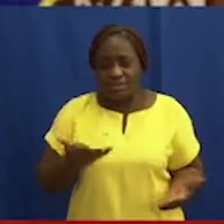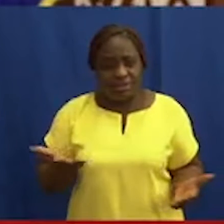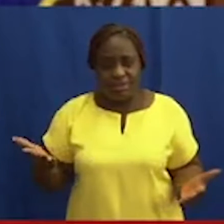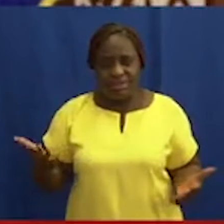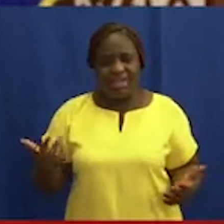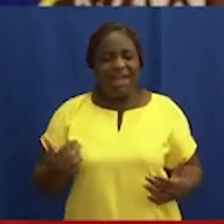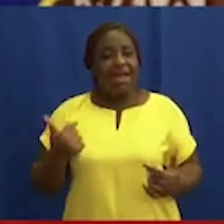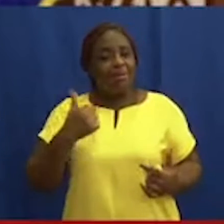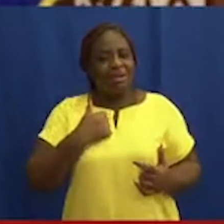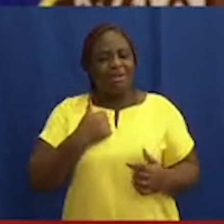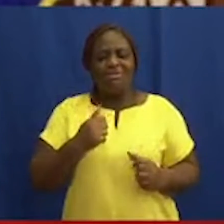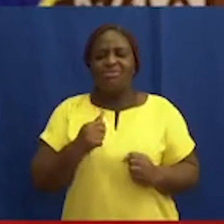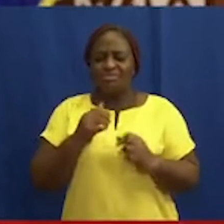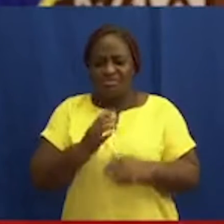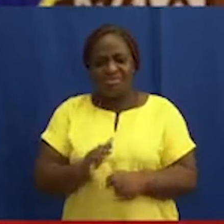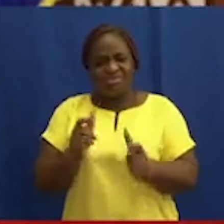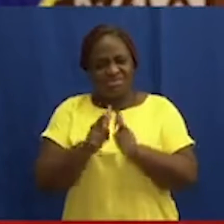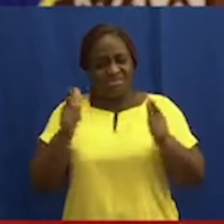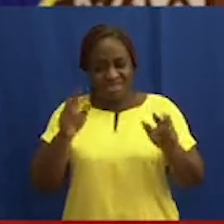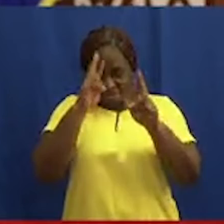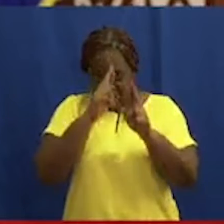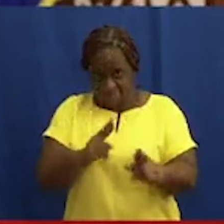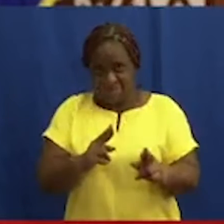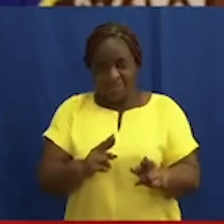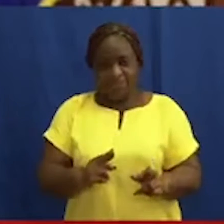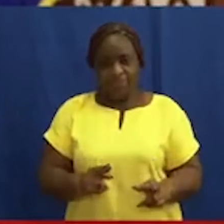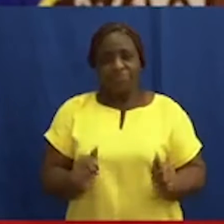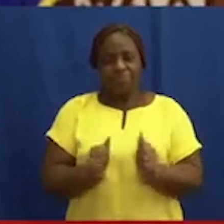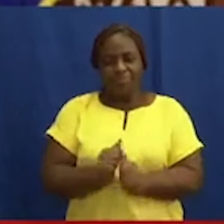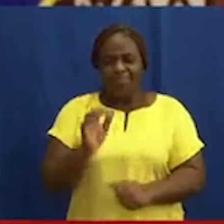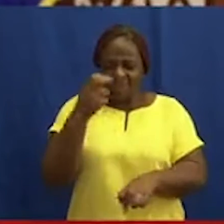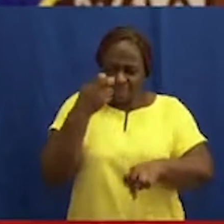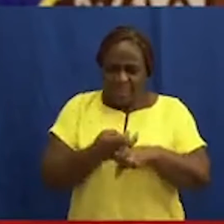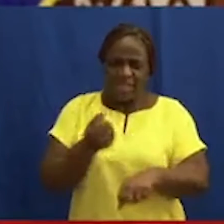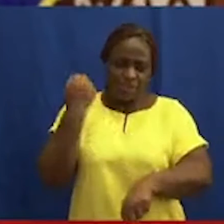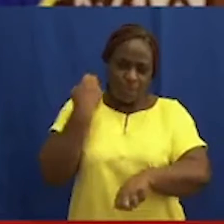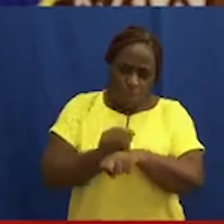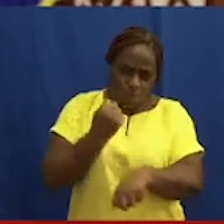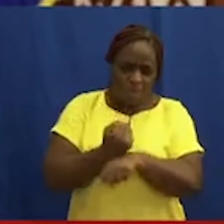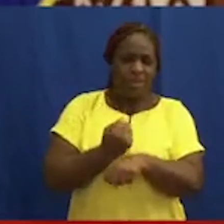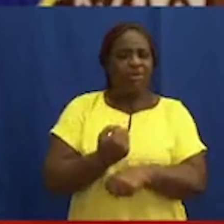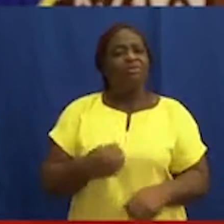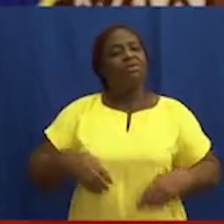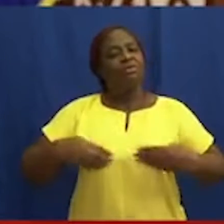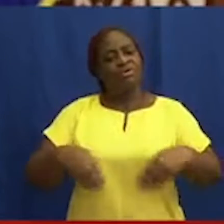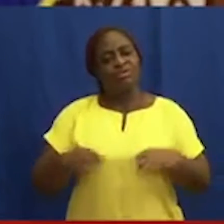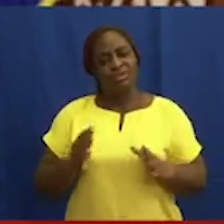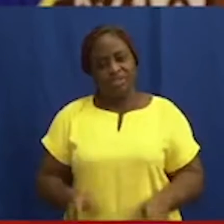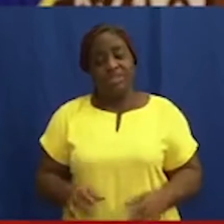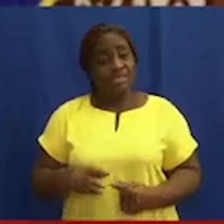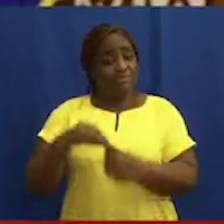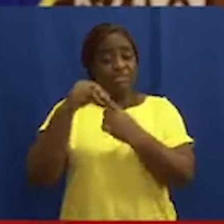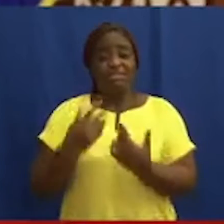wannan atisayi muna kuma buri na ganin cewa mun taimaka wajen